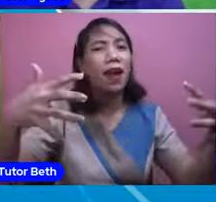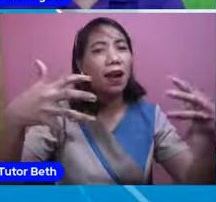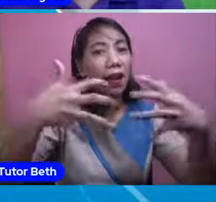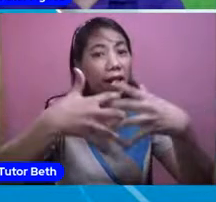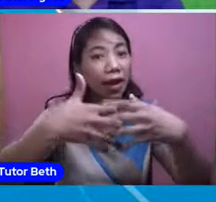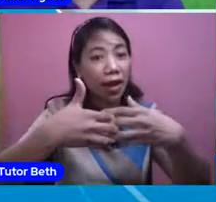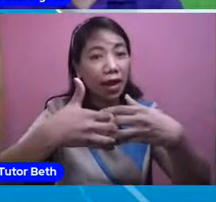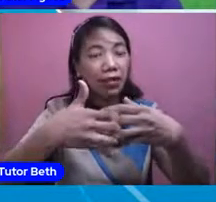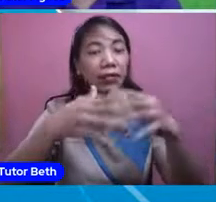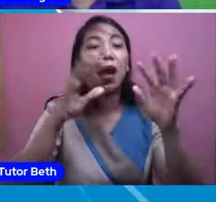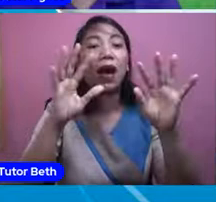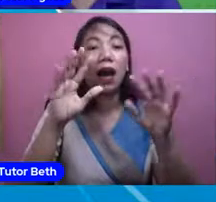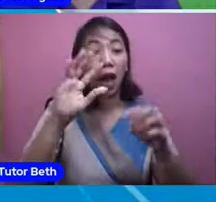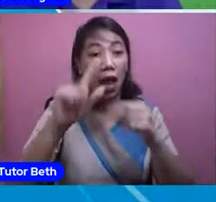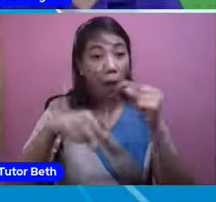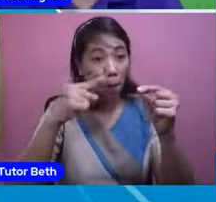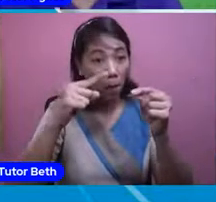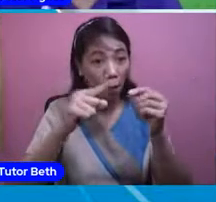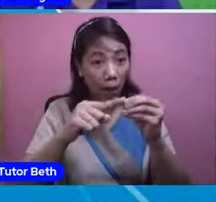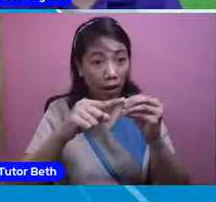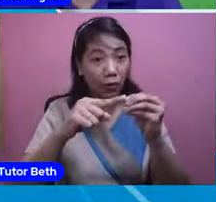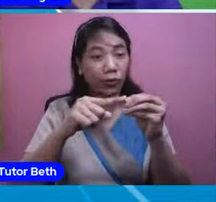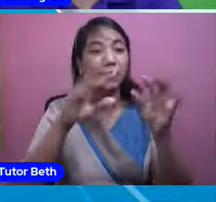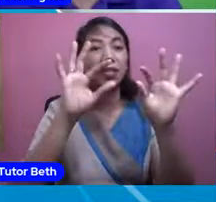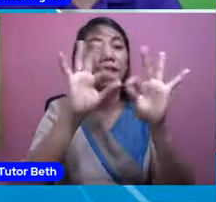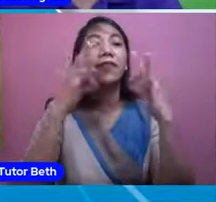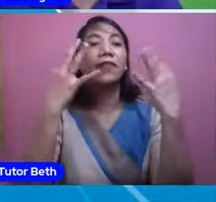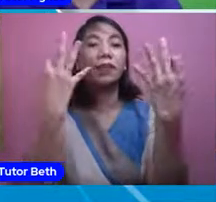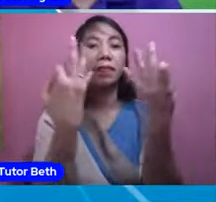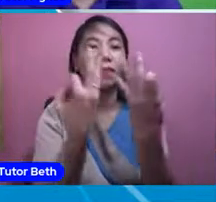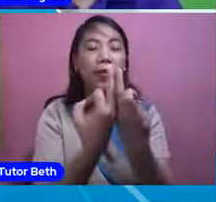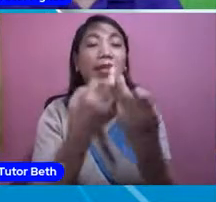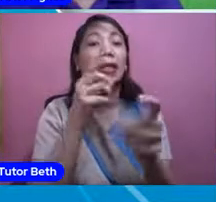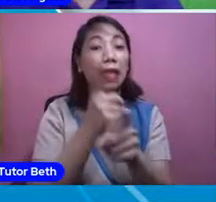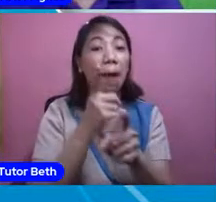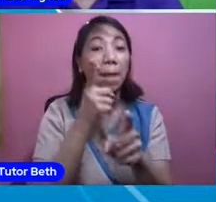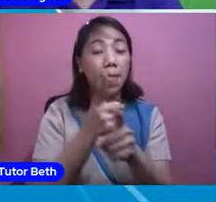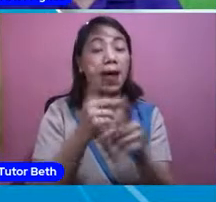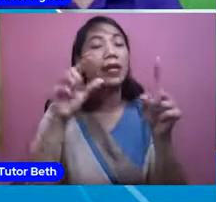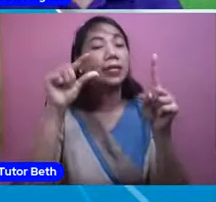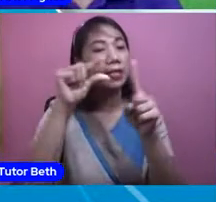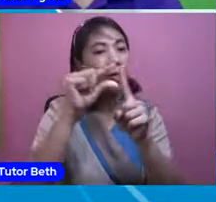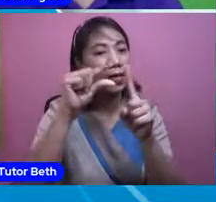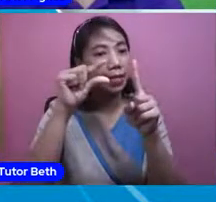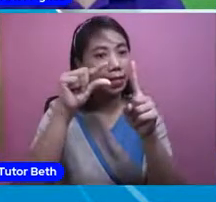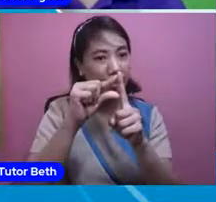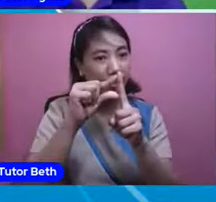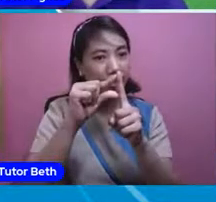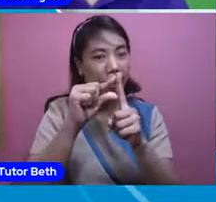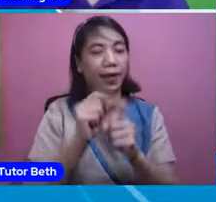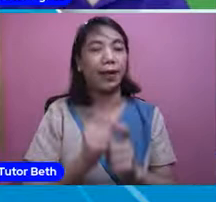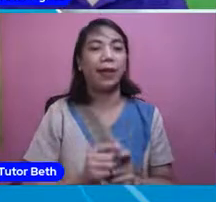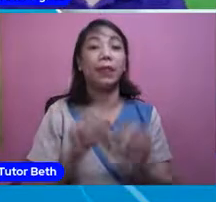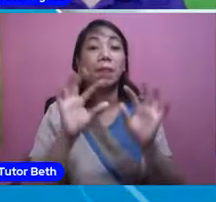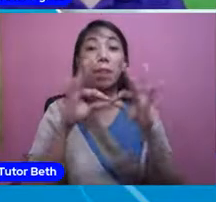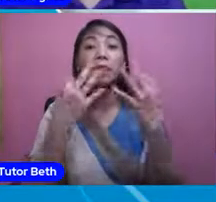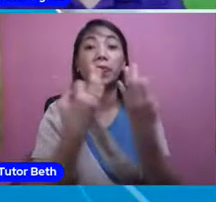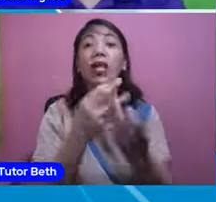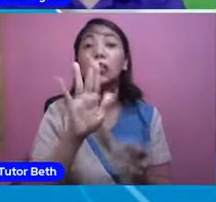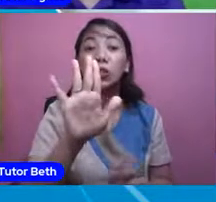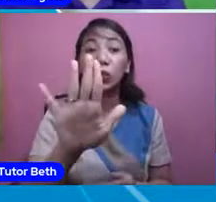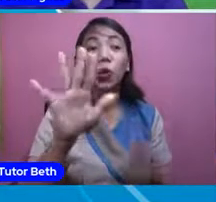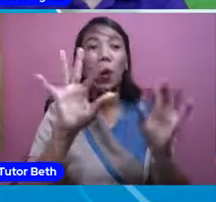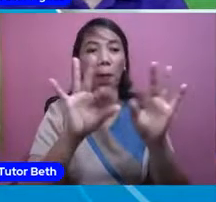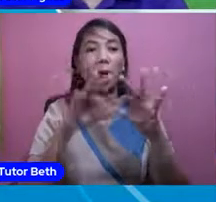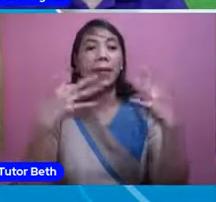-comment down nyo dyan sa chat box kung ano yung tamang salita na angkop sa pamilya ninyo. O, ulitin